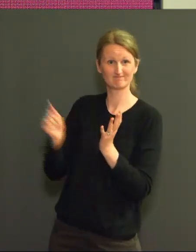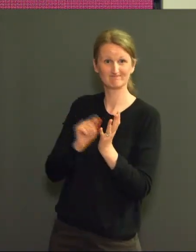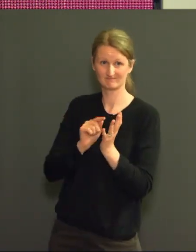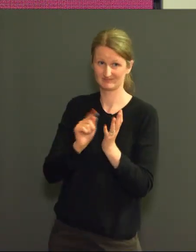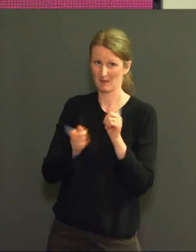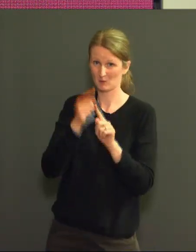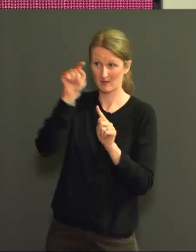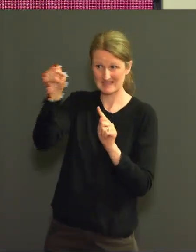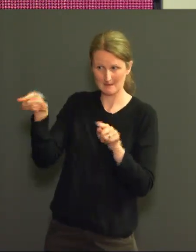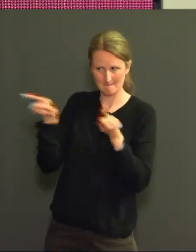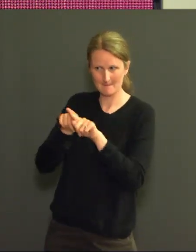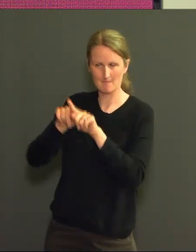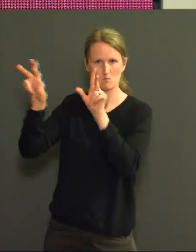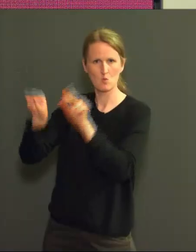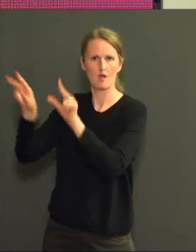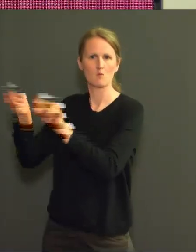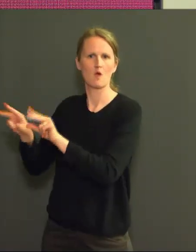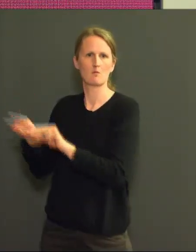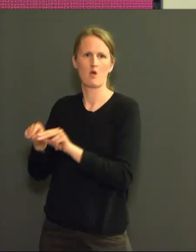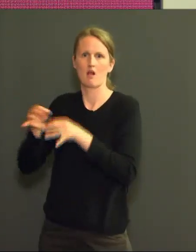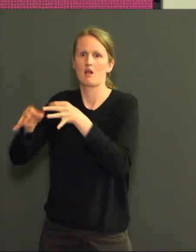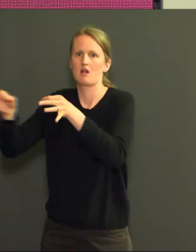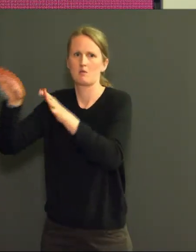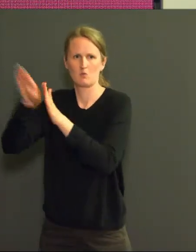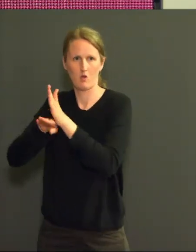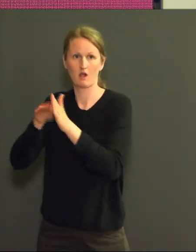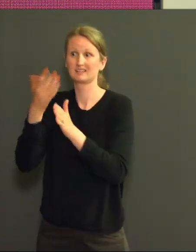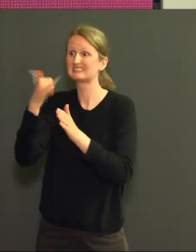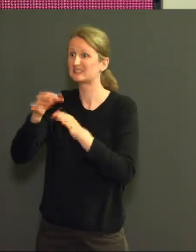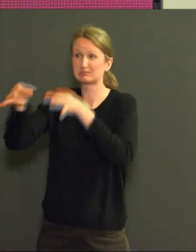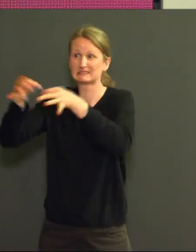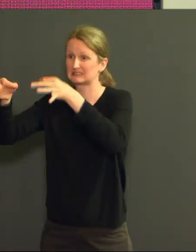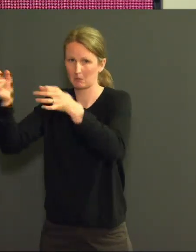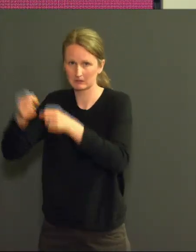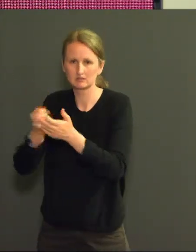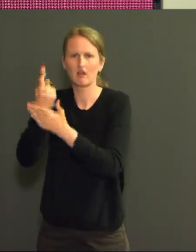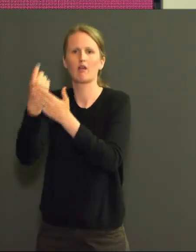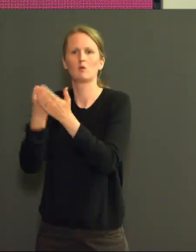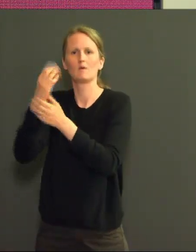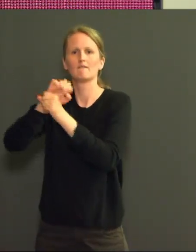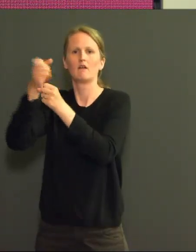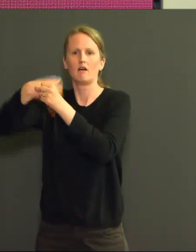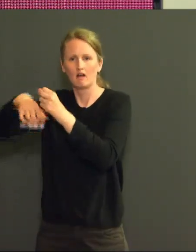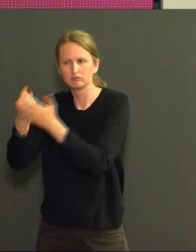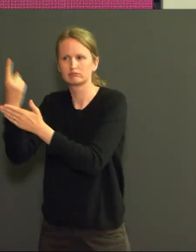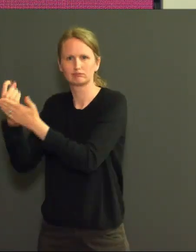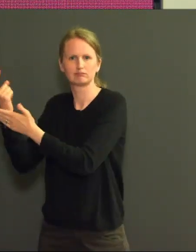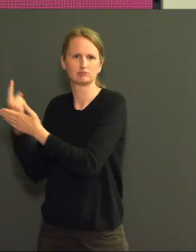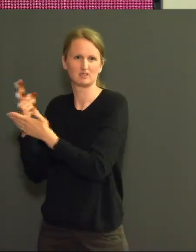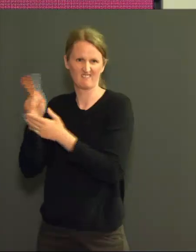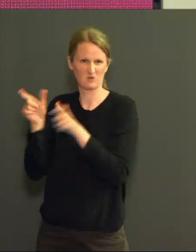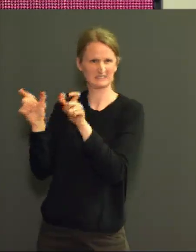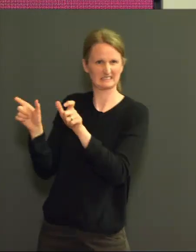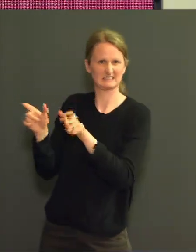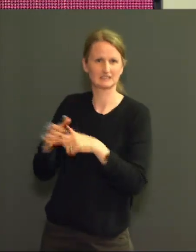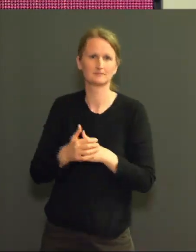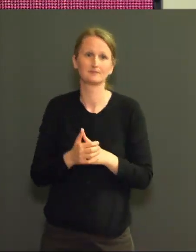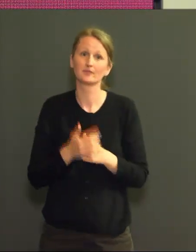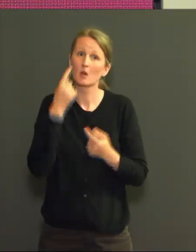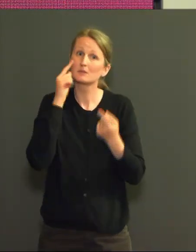acquis, on le sait. Donc les chiffres chez nous, allons le plus haut possible, et donc peut-être aussi d'autres pays à atteindre des chiffres